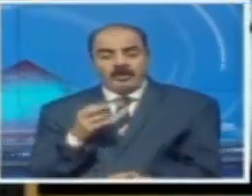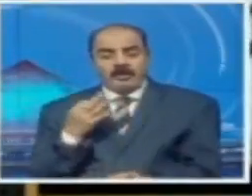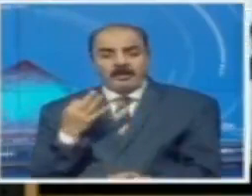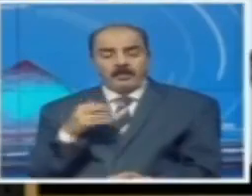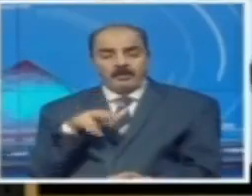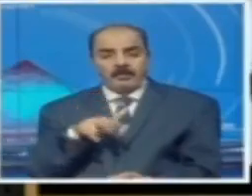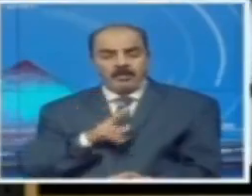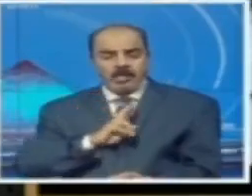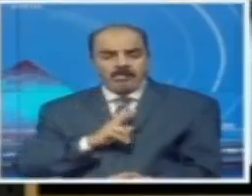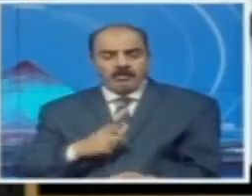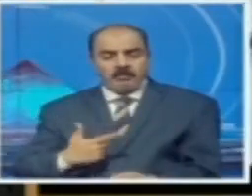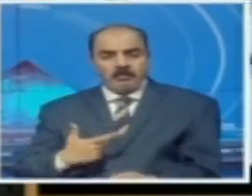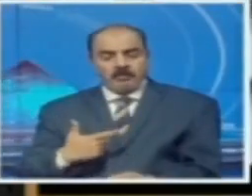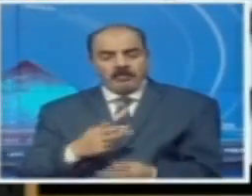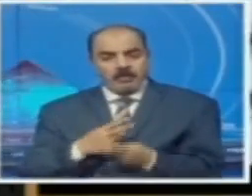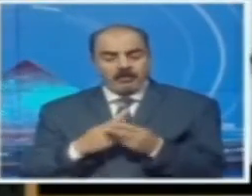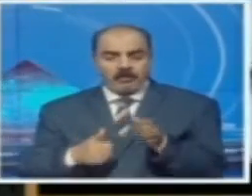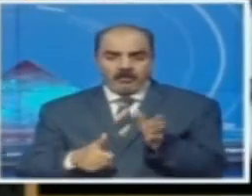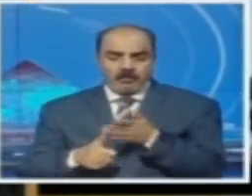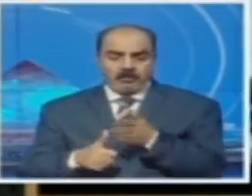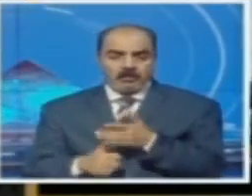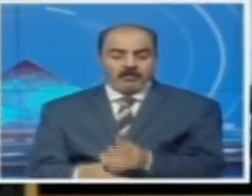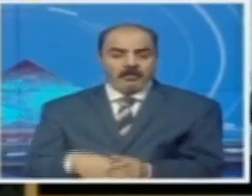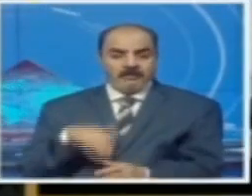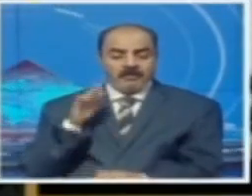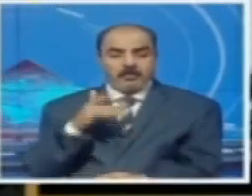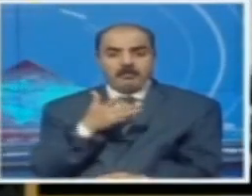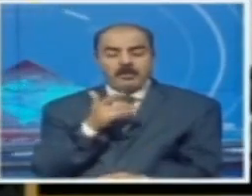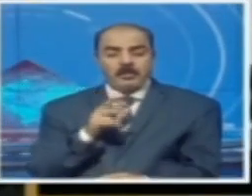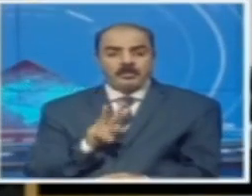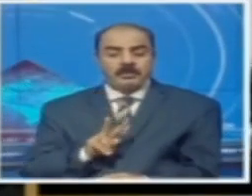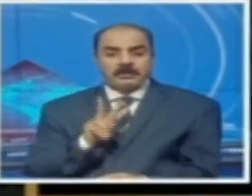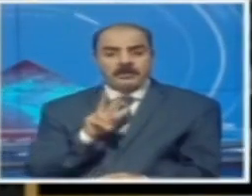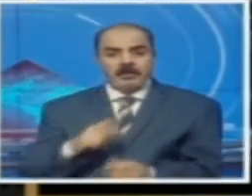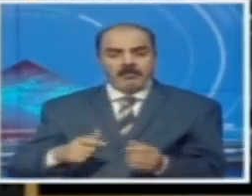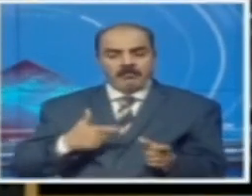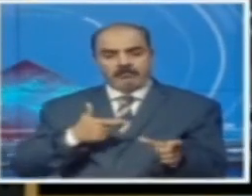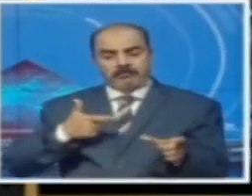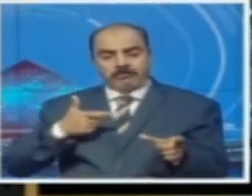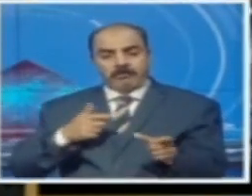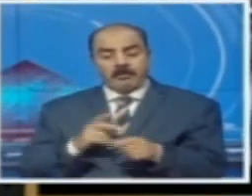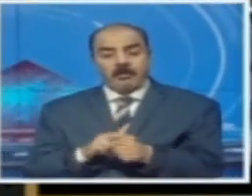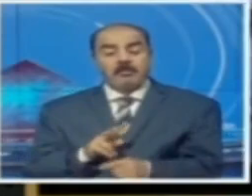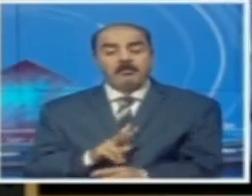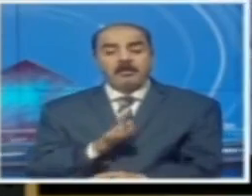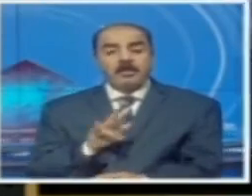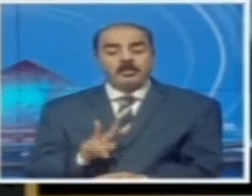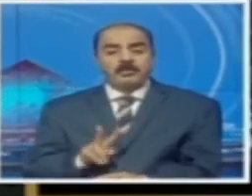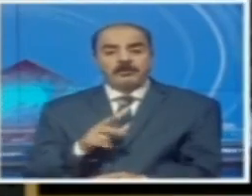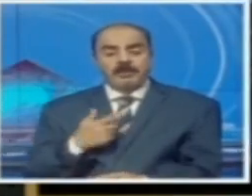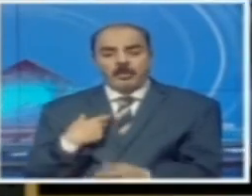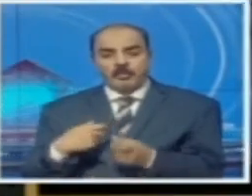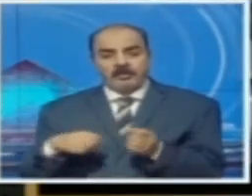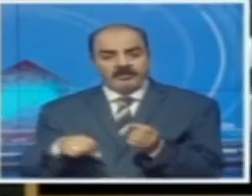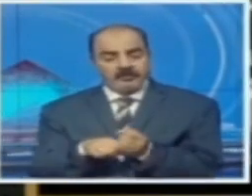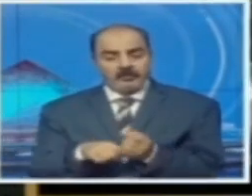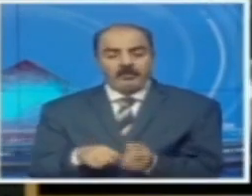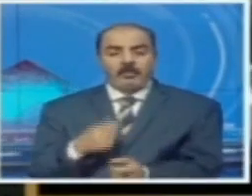773 قطعة سلاح ناري أبرزها 107 بندقية و77 بندقية آلية